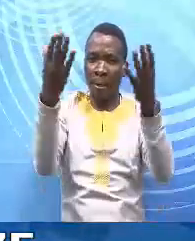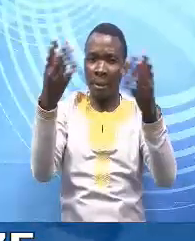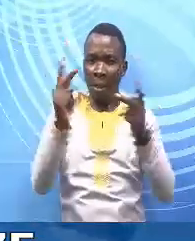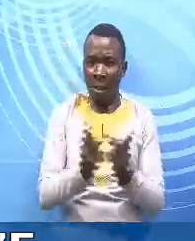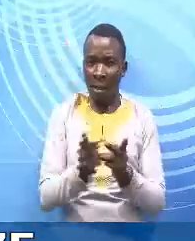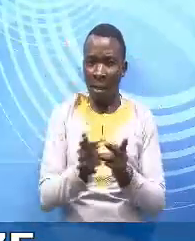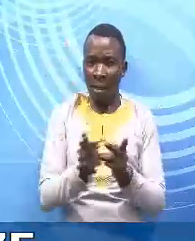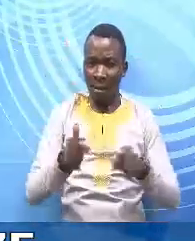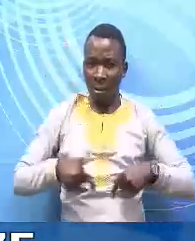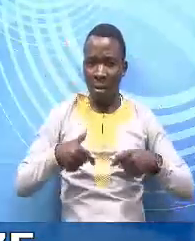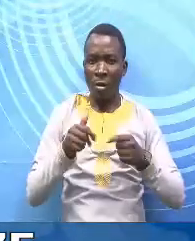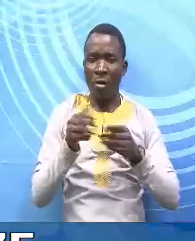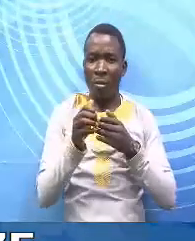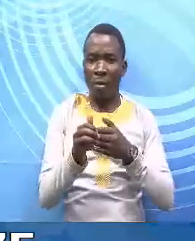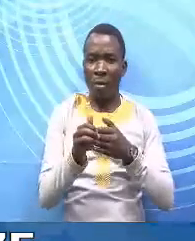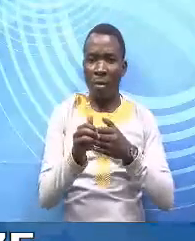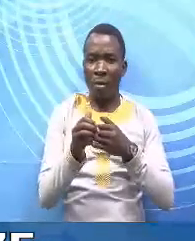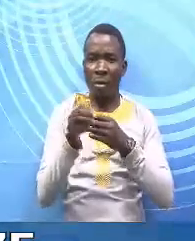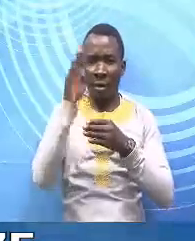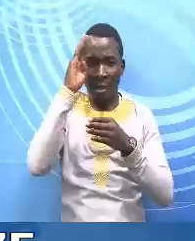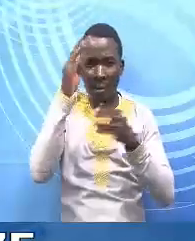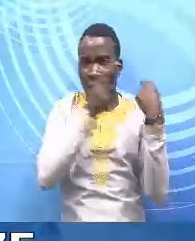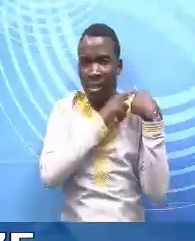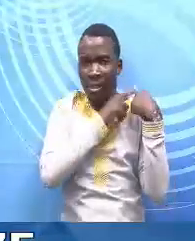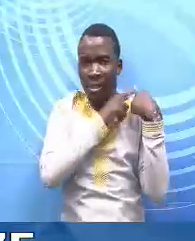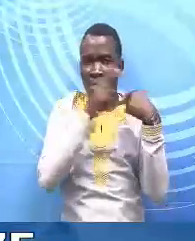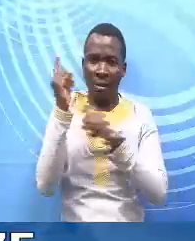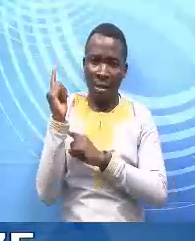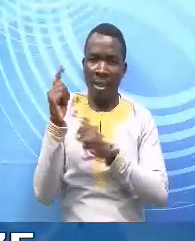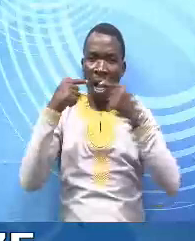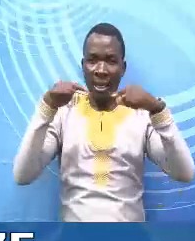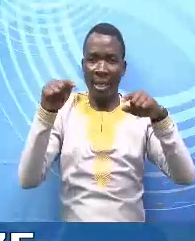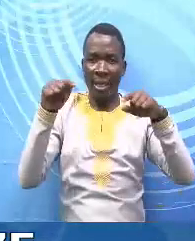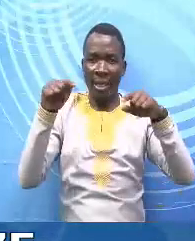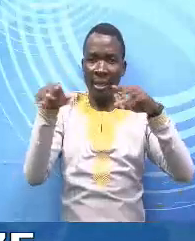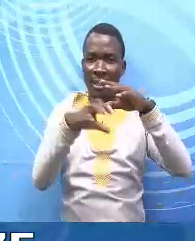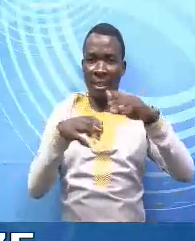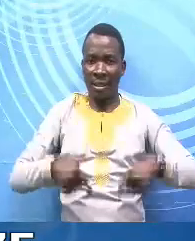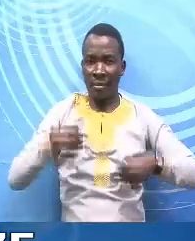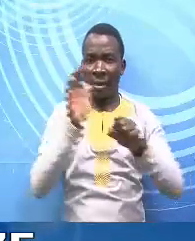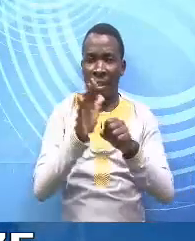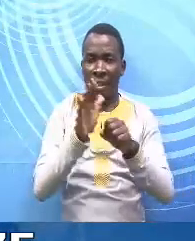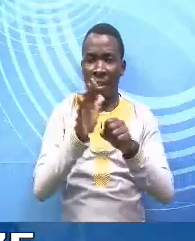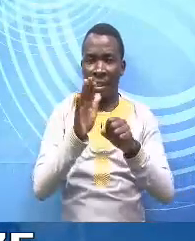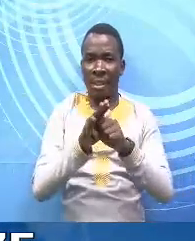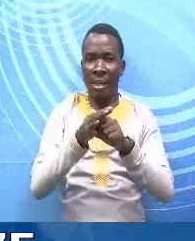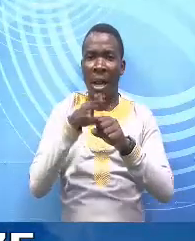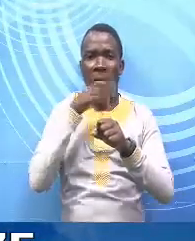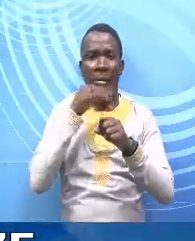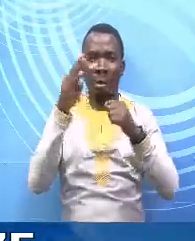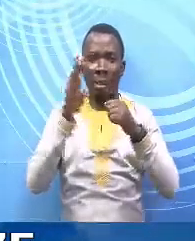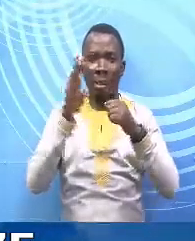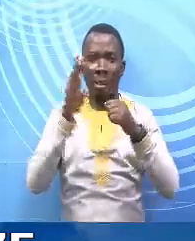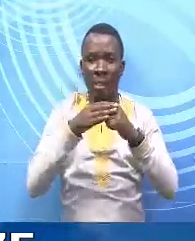w'ingabo zishinzwe umutekano Babakura Koro yatangaje ko muri kamwe mu gace gatuwe cyane kitwa Gwangi abahungu 9 bishwe